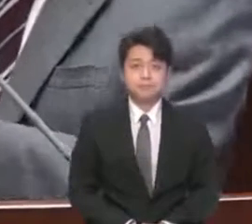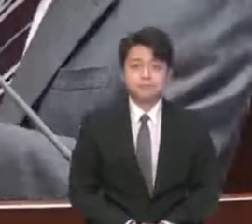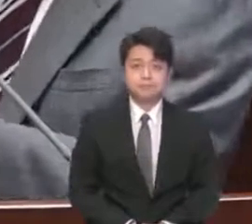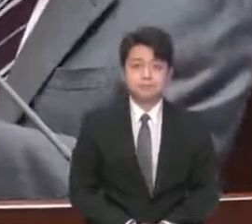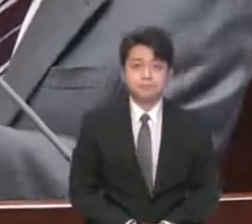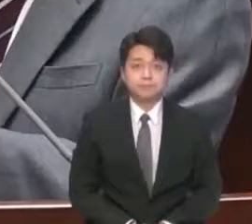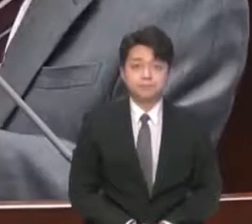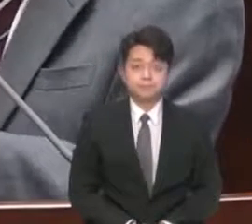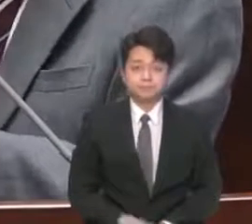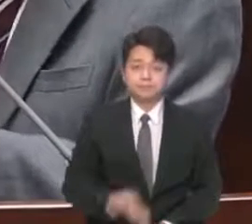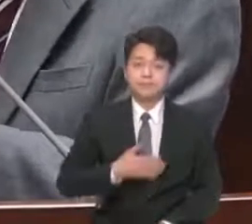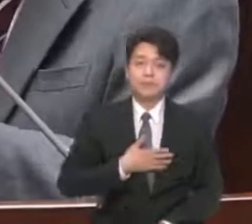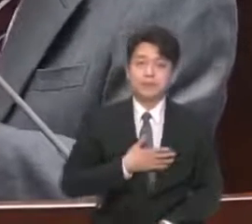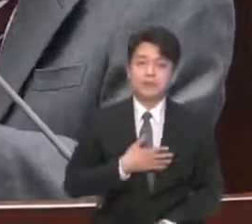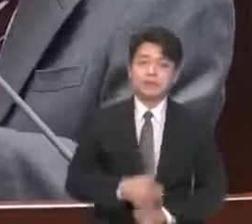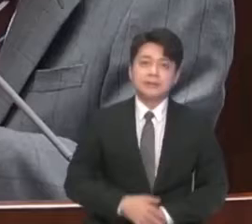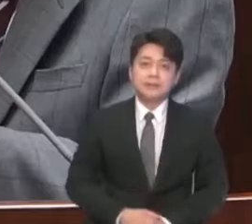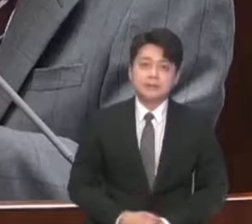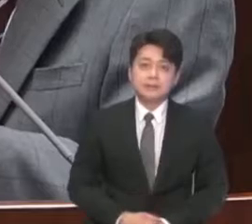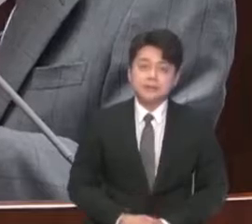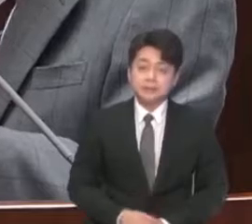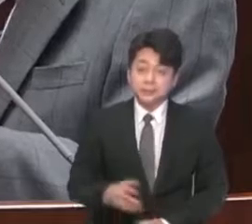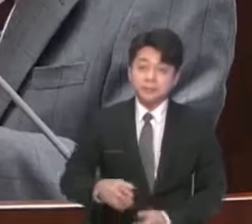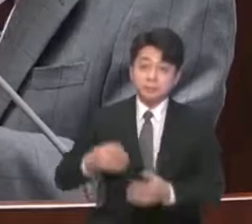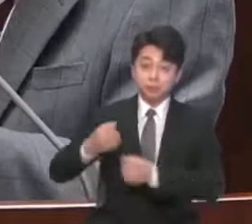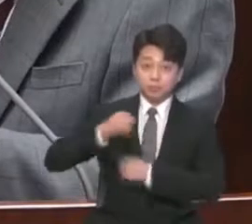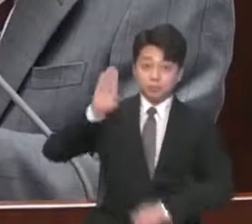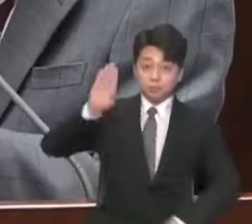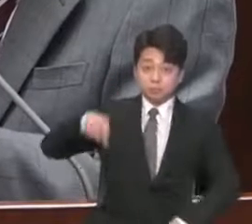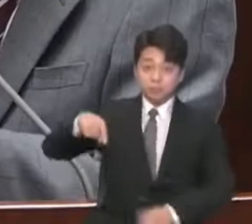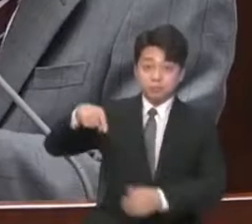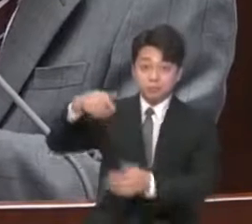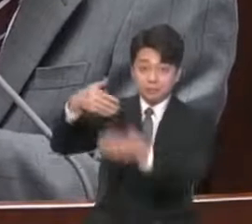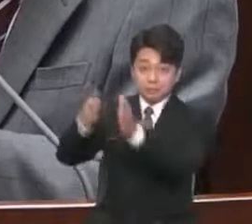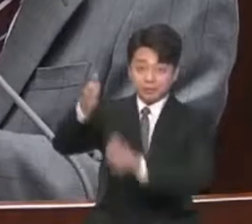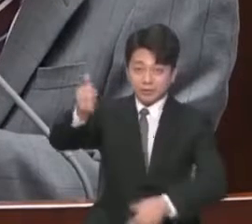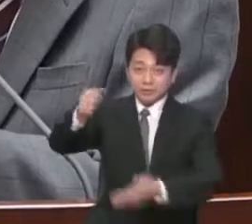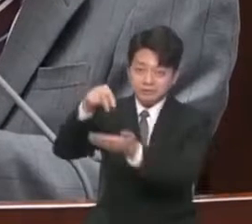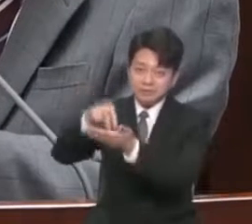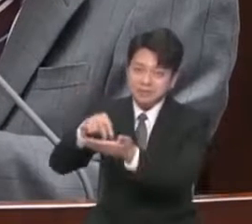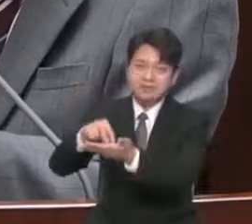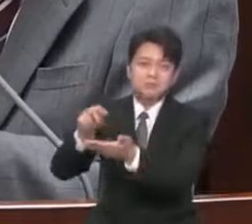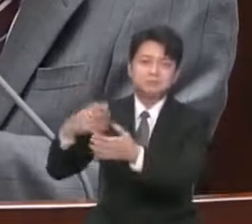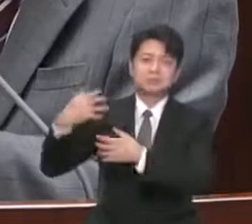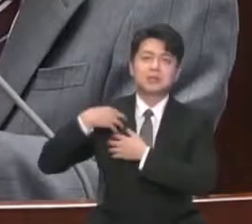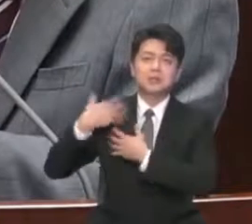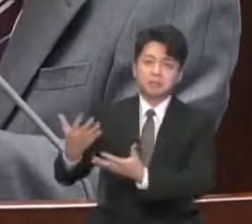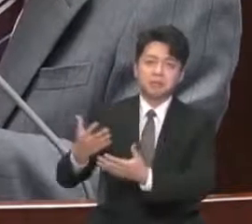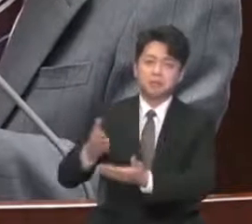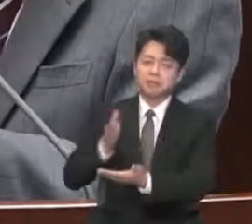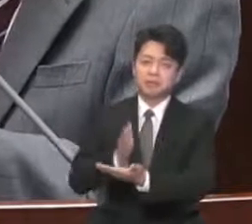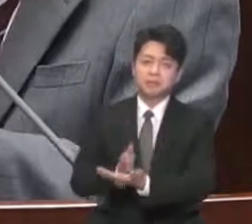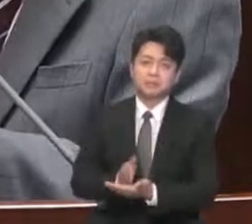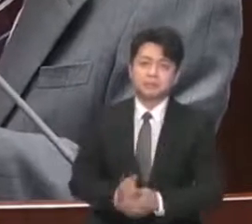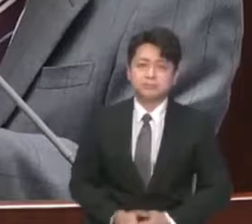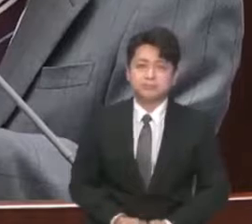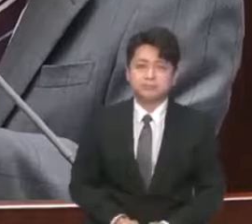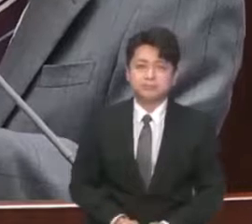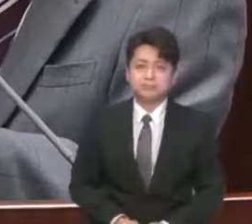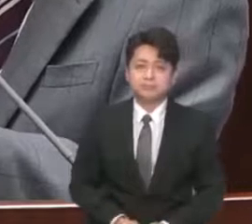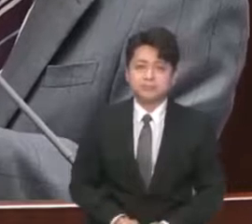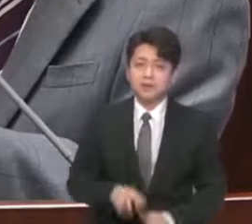한 가지 부탁을 드릴게요. 장관께서는 지금 또 일선 지휘관들한테 책임을 떠넘기셨는데요. 어찌됐든